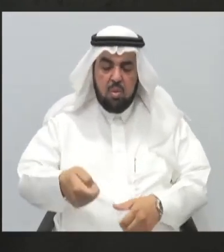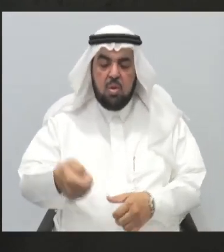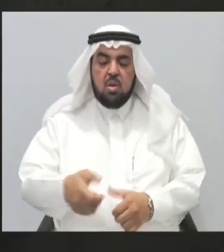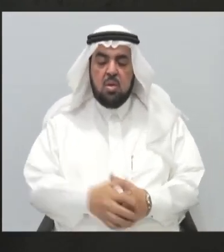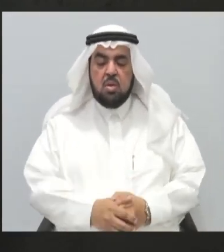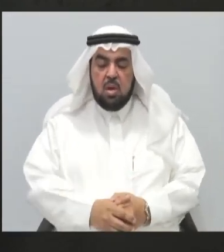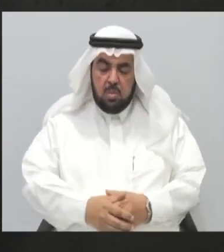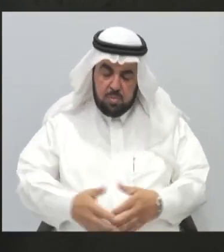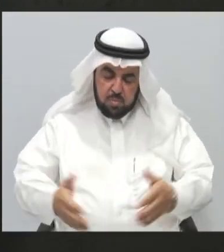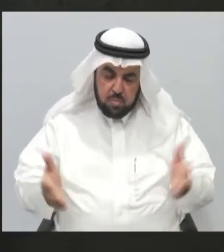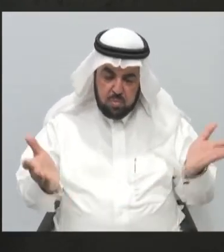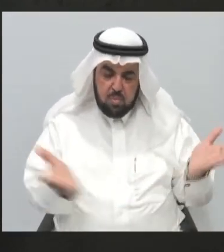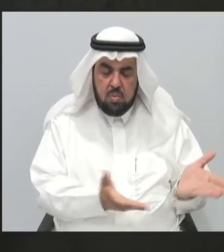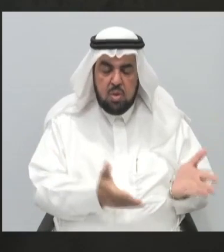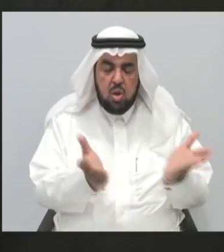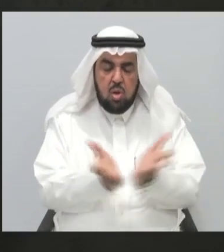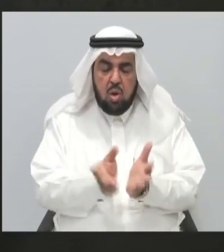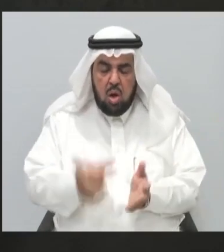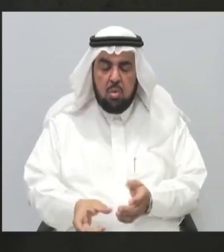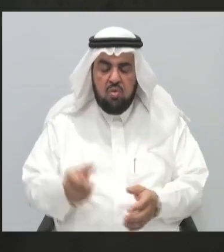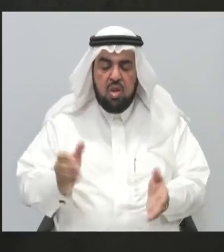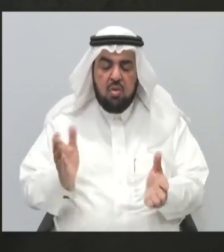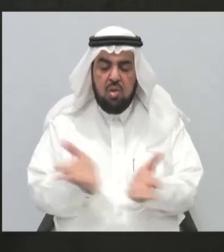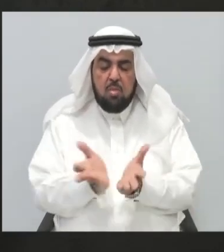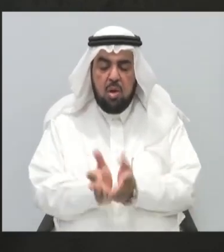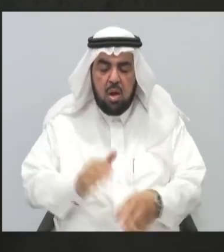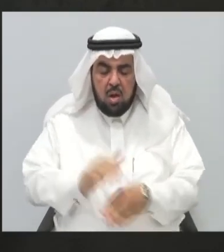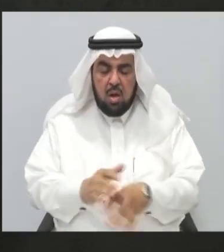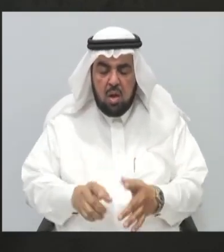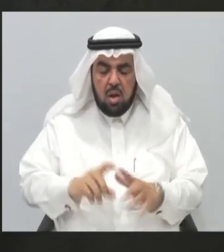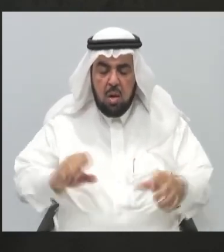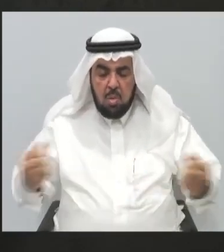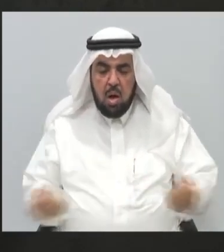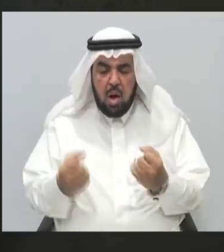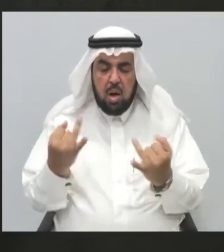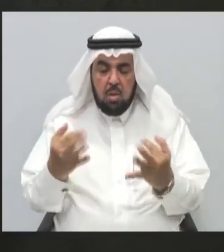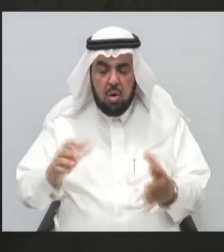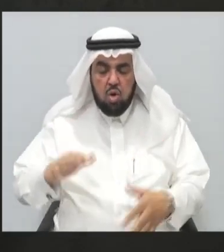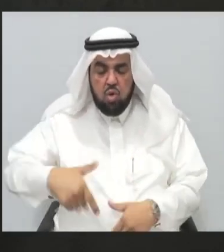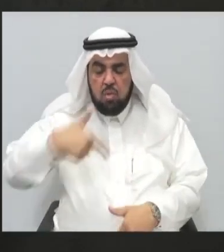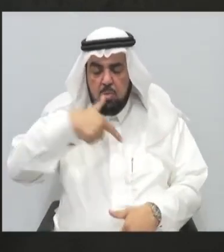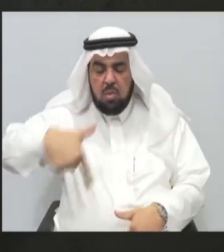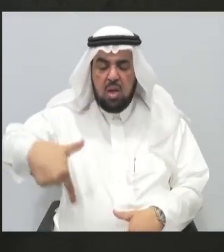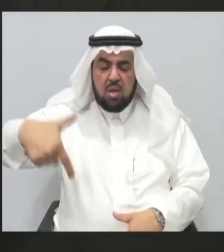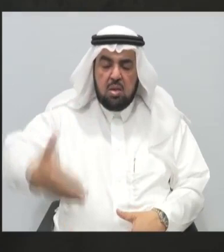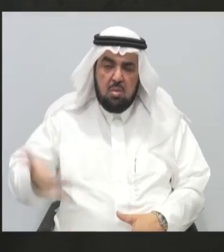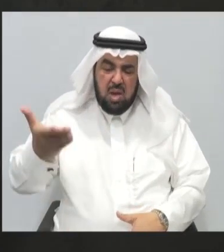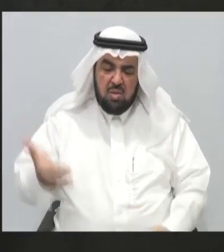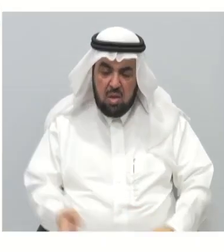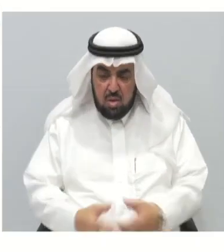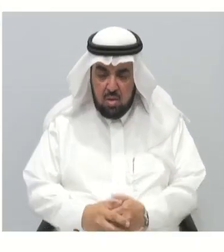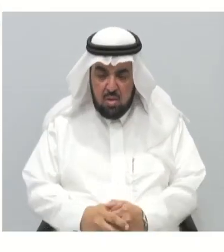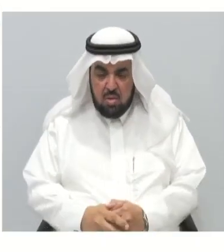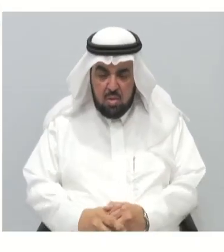وصحبه اجمعين ارحب بكم طلاب الاعزاء في مادتنا المهارات الرقميه للصفوف العليا للمرحله الابتدائيه